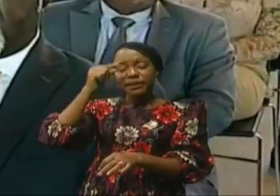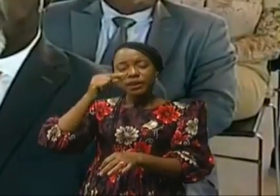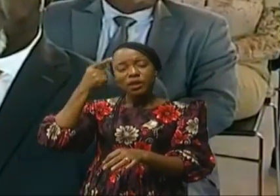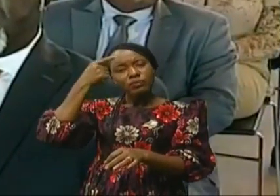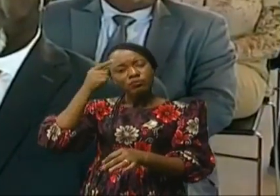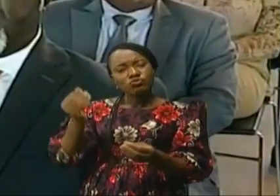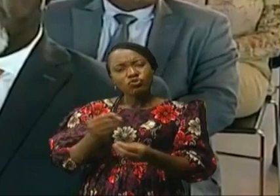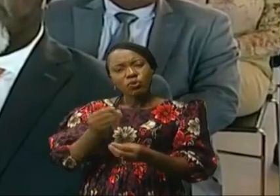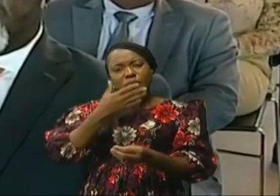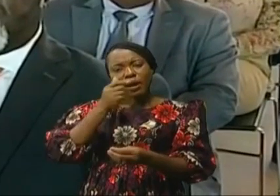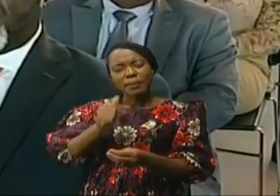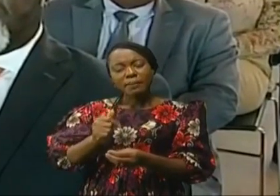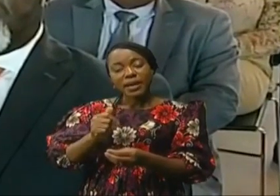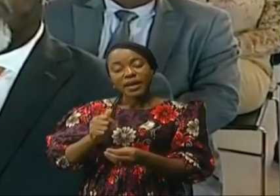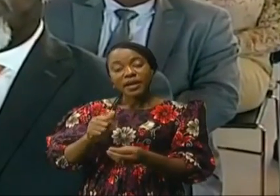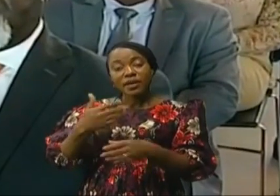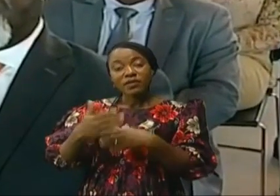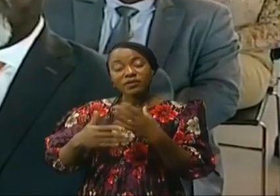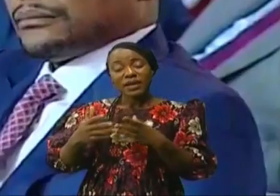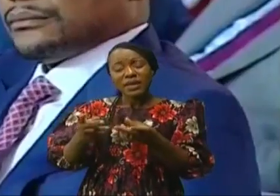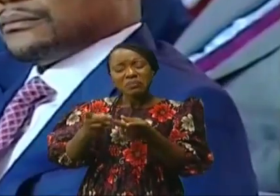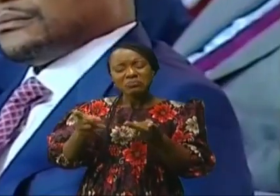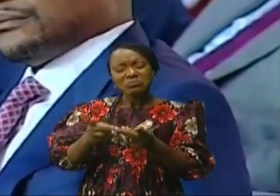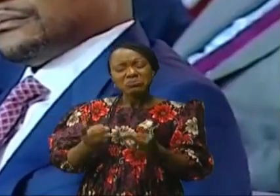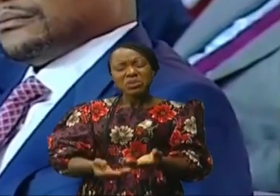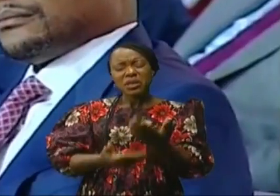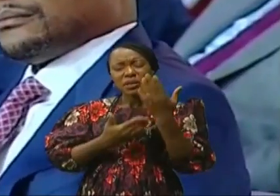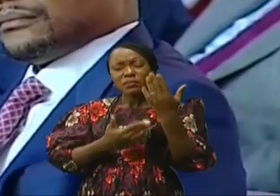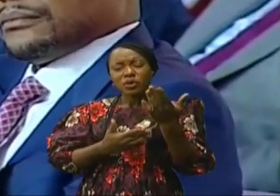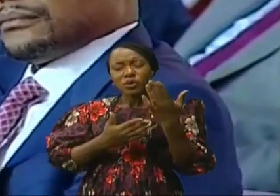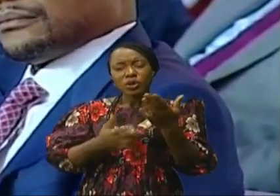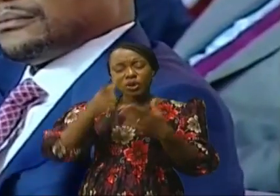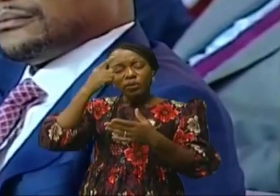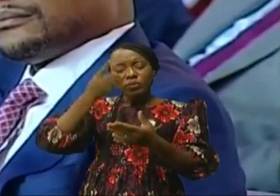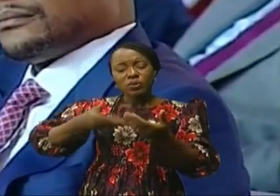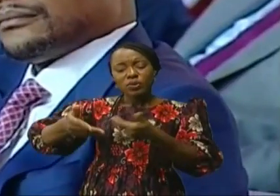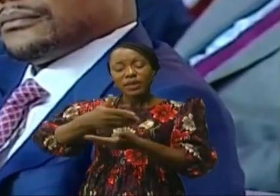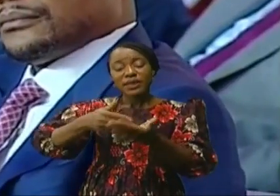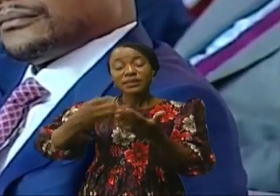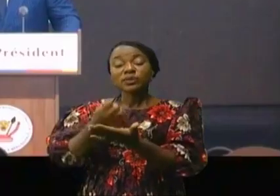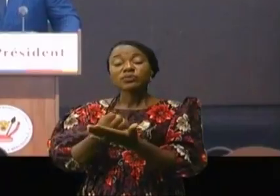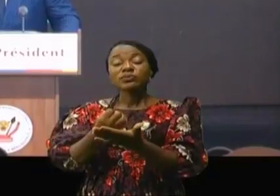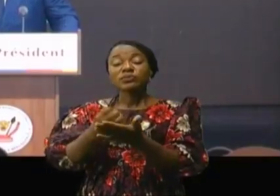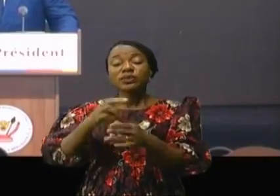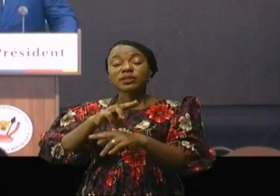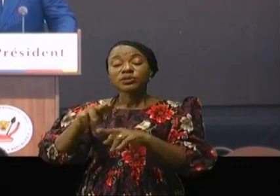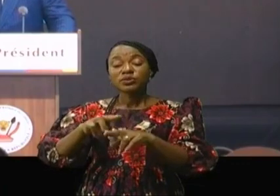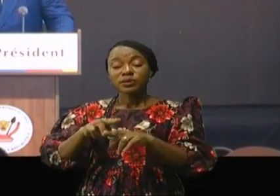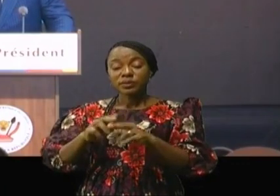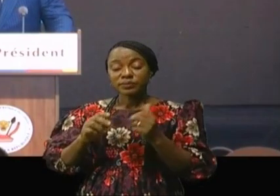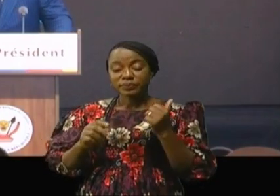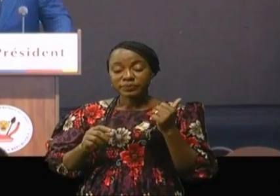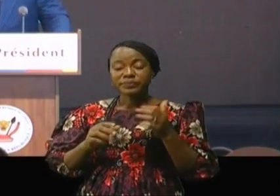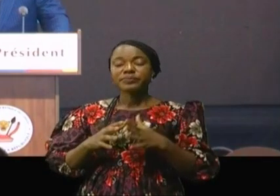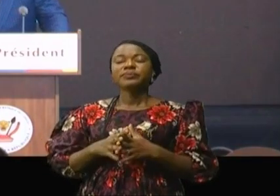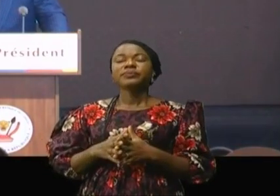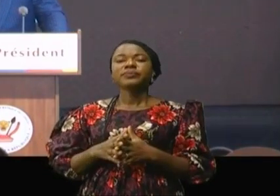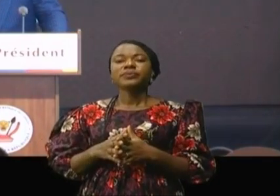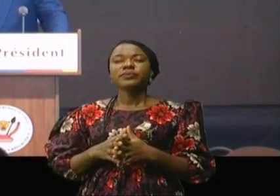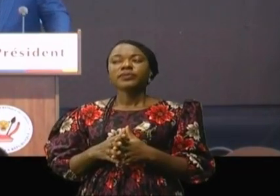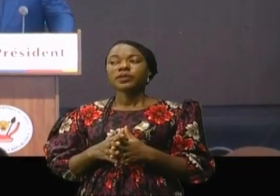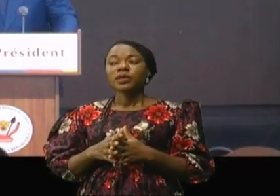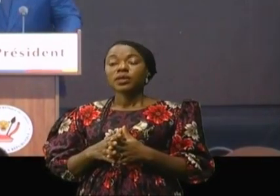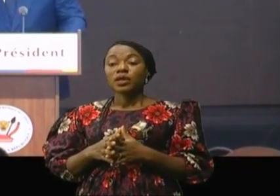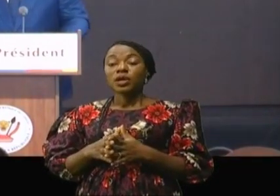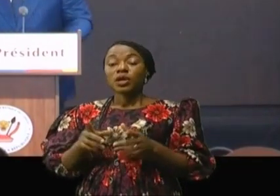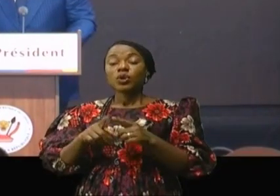fins d'en constituer un moteur incontestable de la relance économique nationale. Tel que j'ai eu à